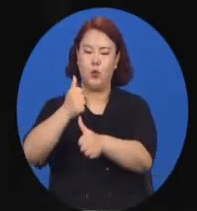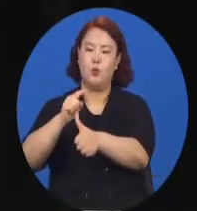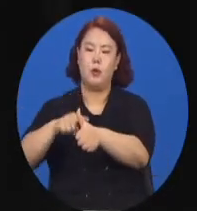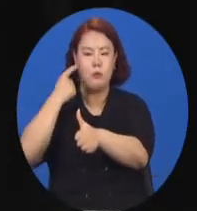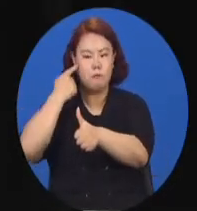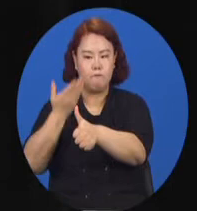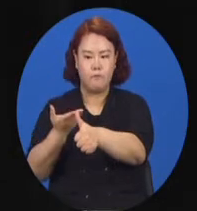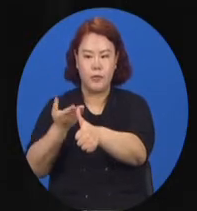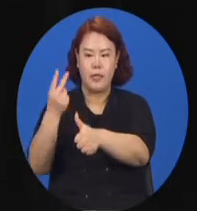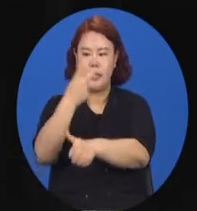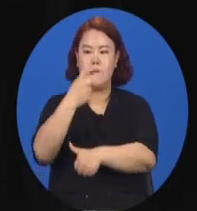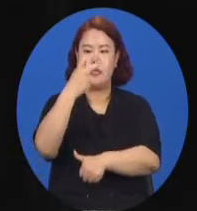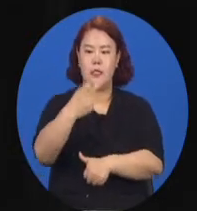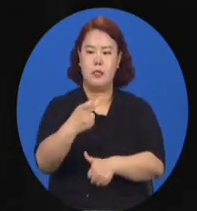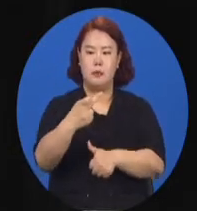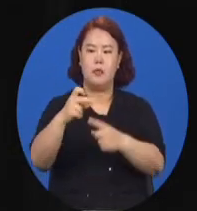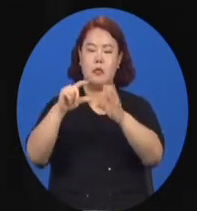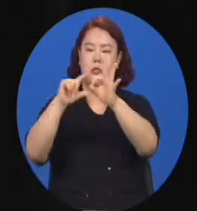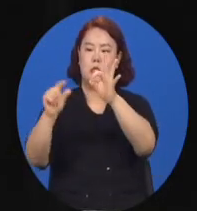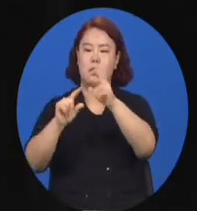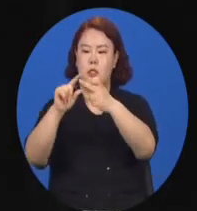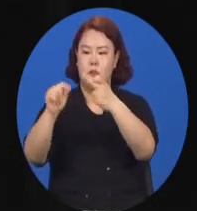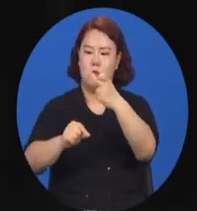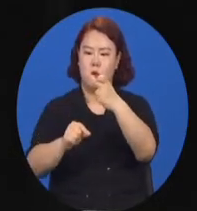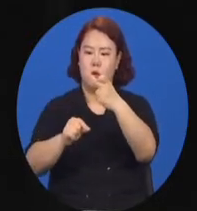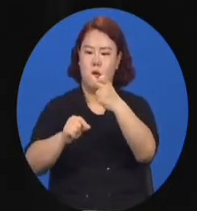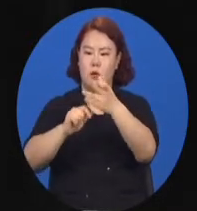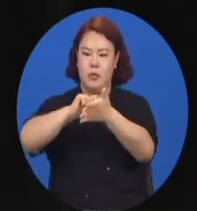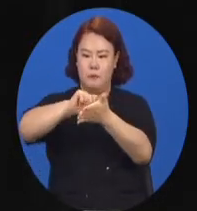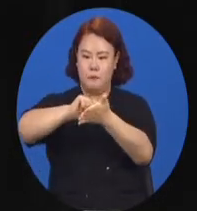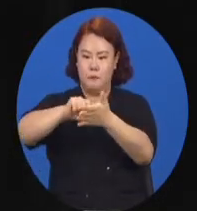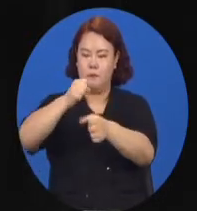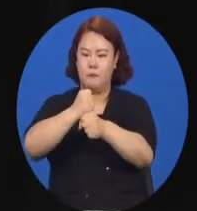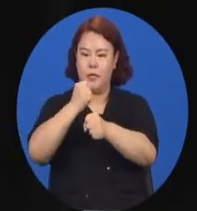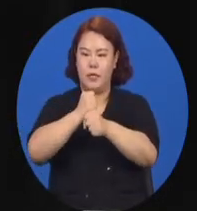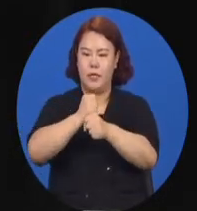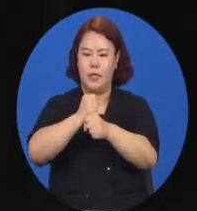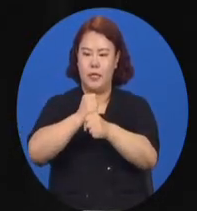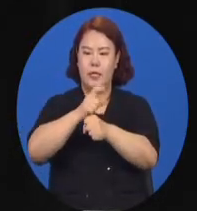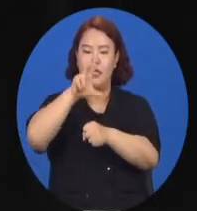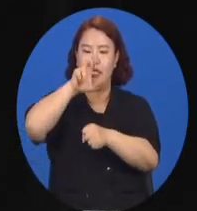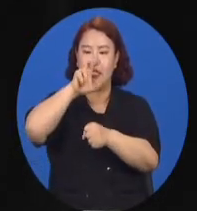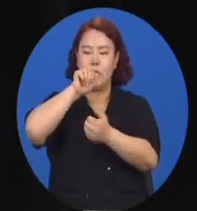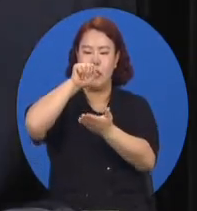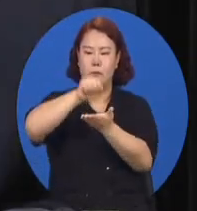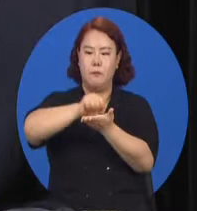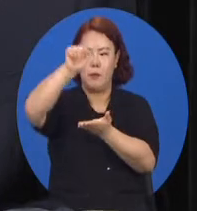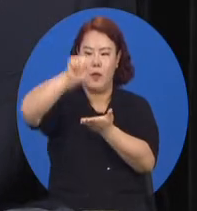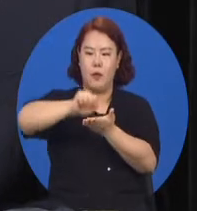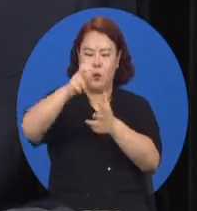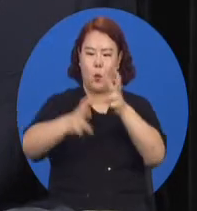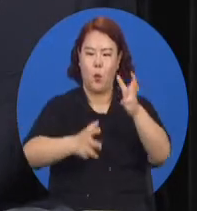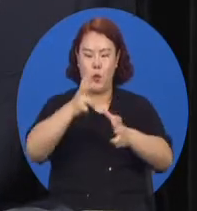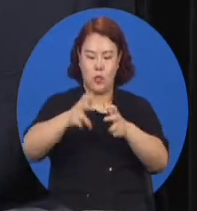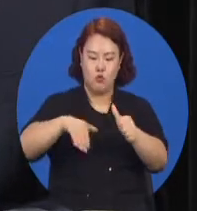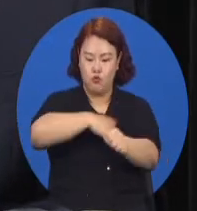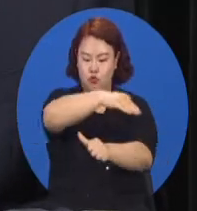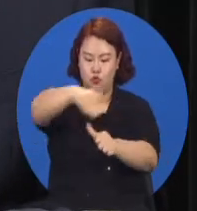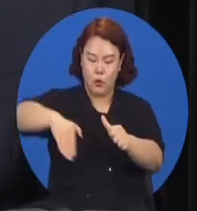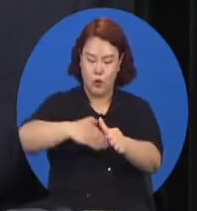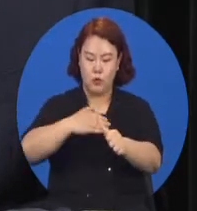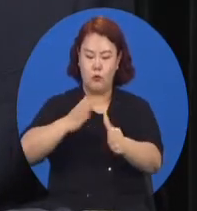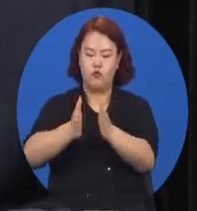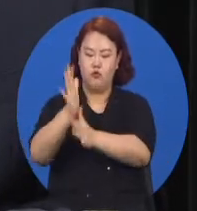드리겠습니다. 2012년 12월 작성된 시멘트 공장 주변 지역 주민 건강